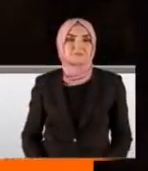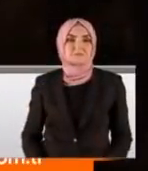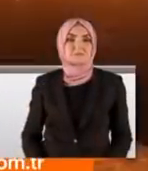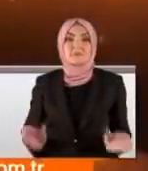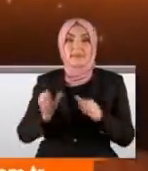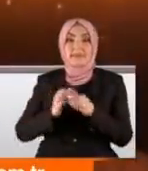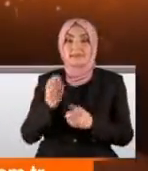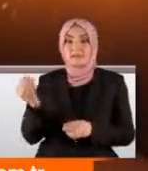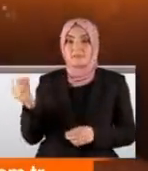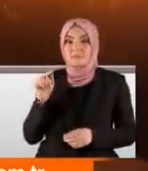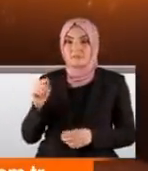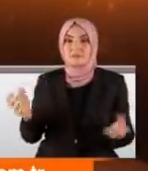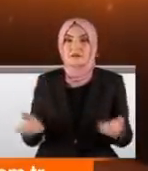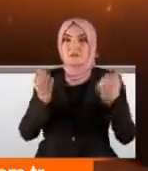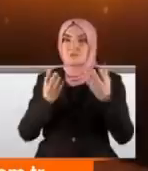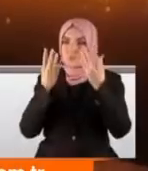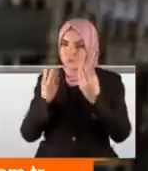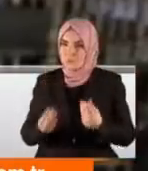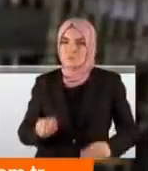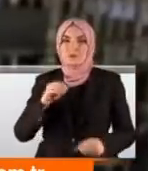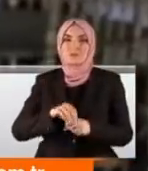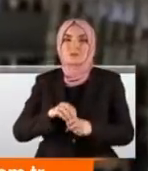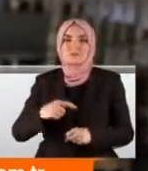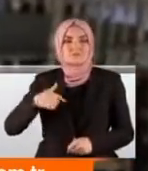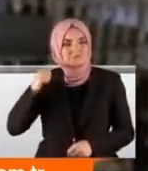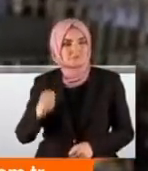Ekipler yangını söndürmek için canla başla çalıştı.